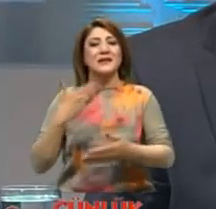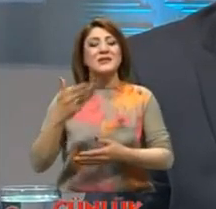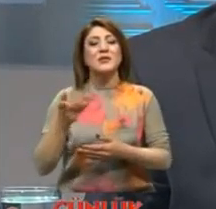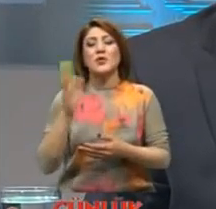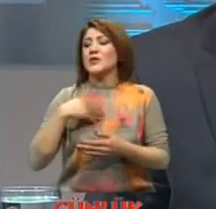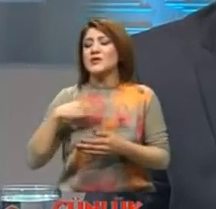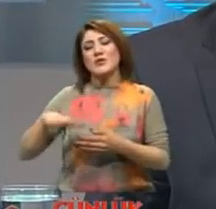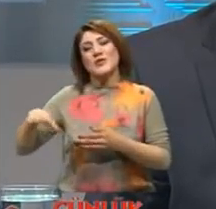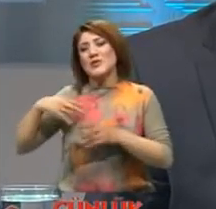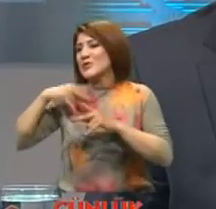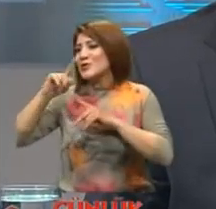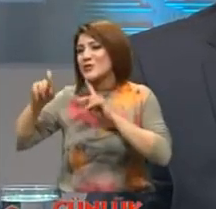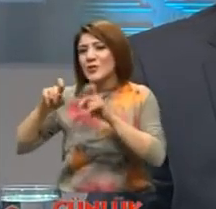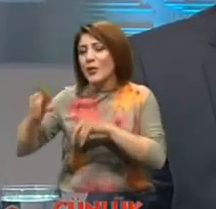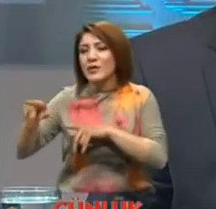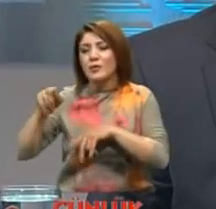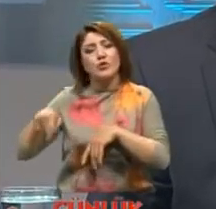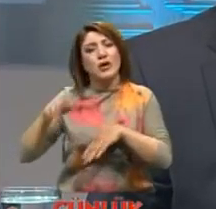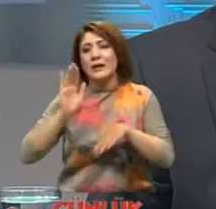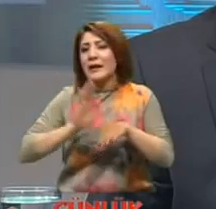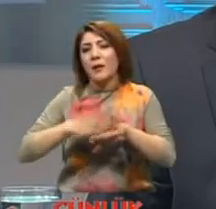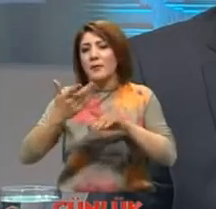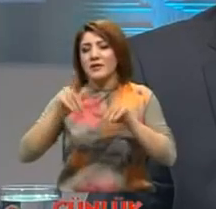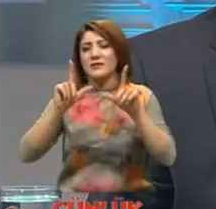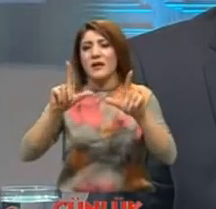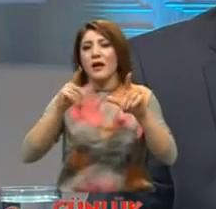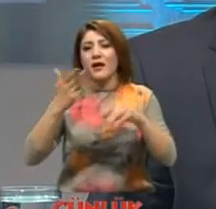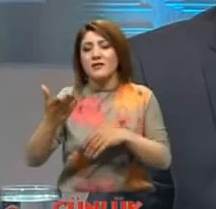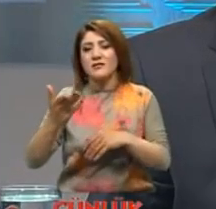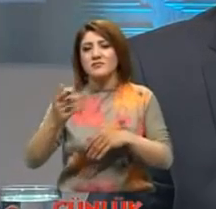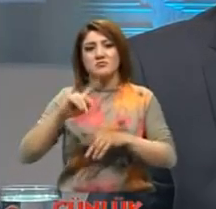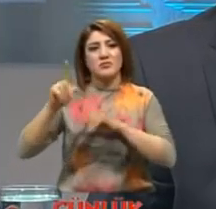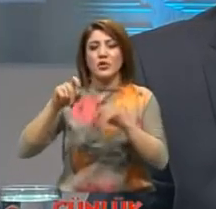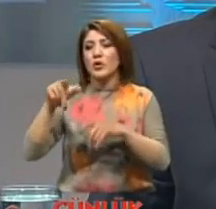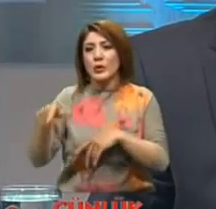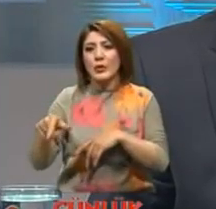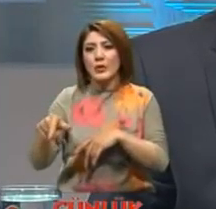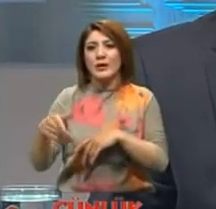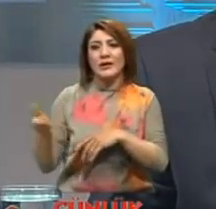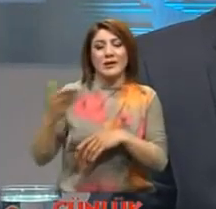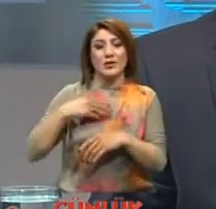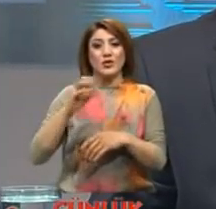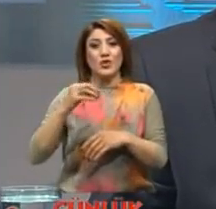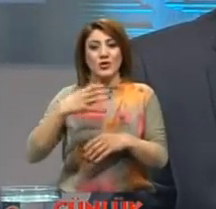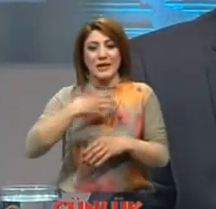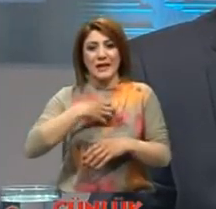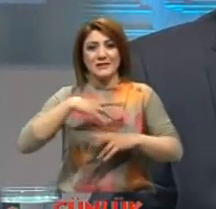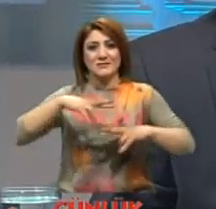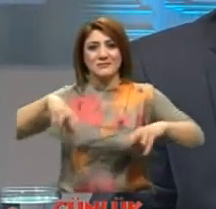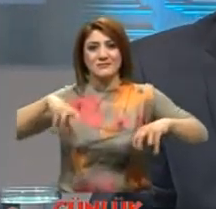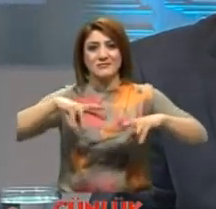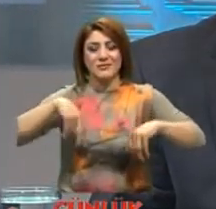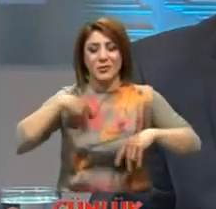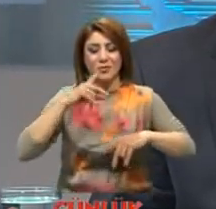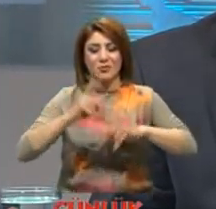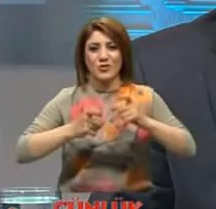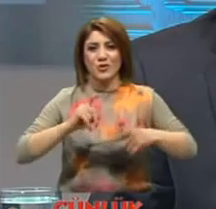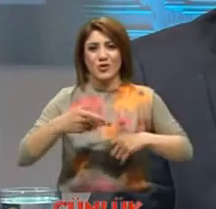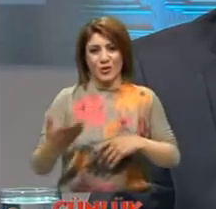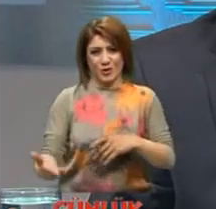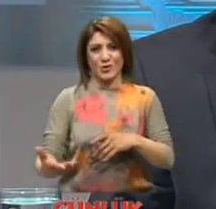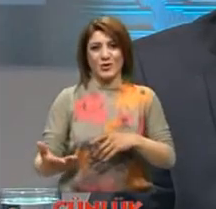ona soruyorsunuz zaten. Evet. Burada ne yapması lazımdı? Yani sorular geliyor arkasından. Çocuk kendi buluyor aslında yolunu. Kendi antikorunu